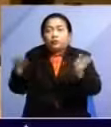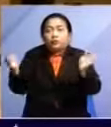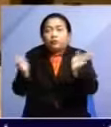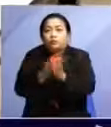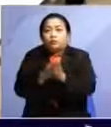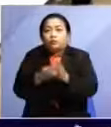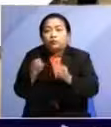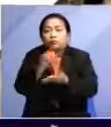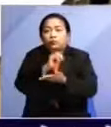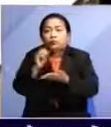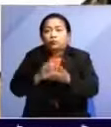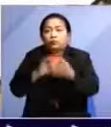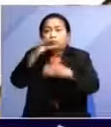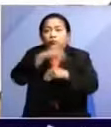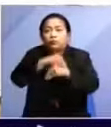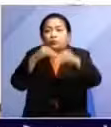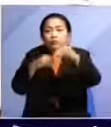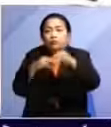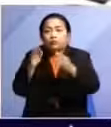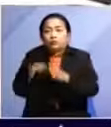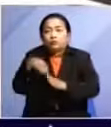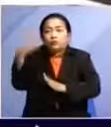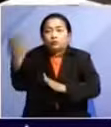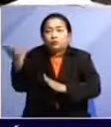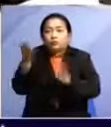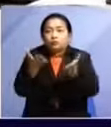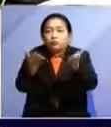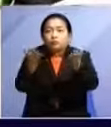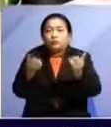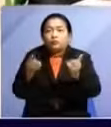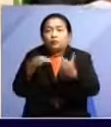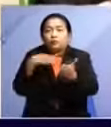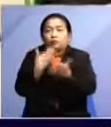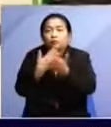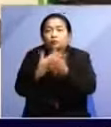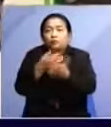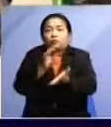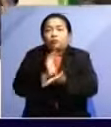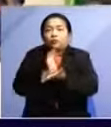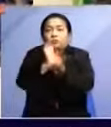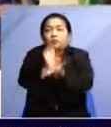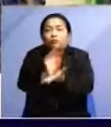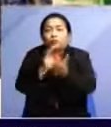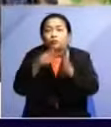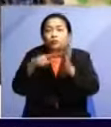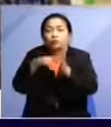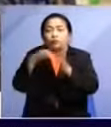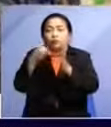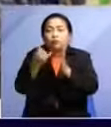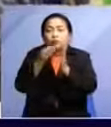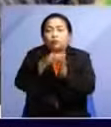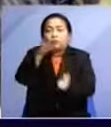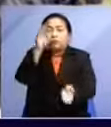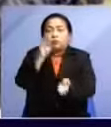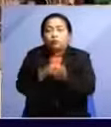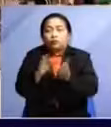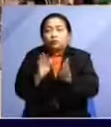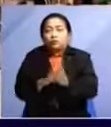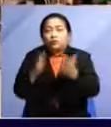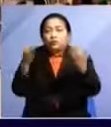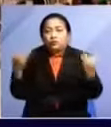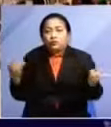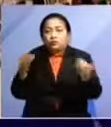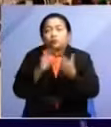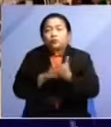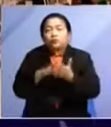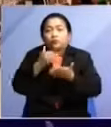เขียนโครงการเสนอขอรับสนับสนุนงบประมาณจากกองทุนฟื้นฟูสมรรถภาพจังหวัดพิจิตรโดยในครั้งนี้ได้รับการสนับสนุนงบ